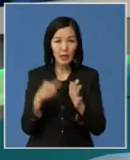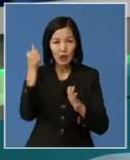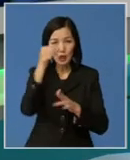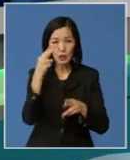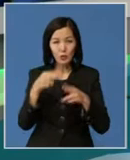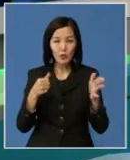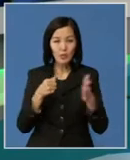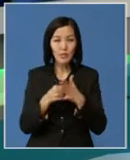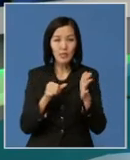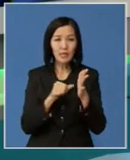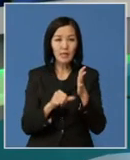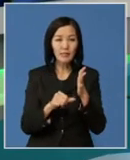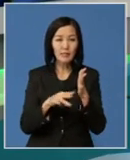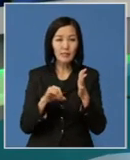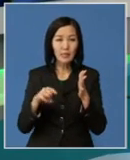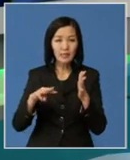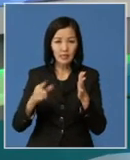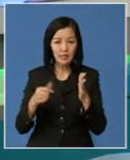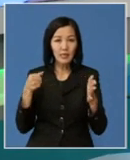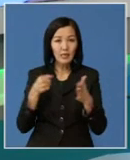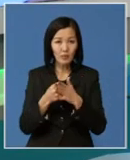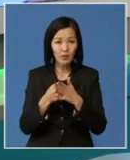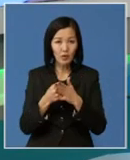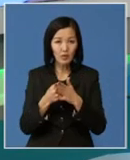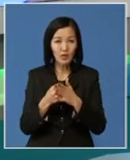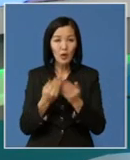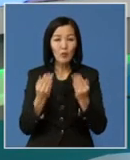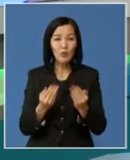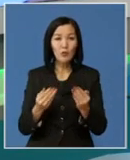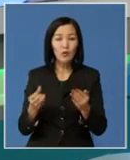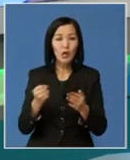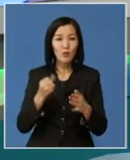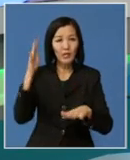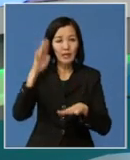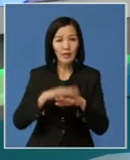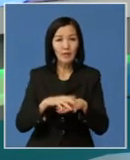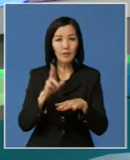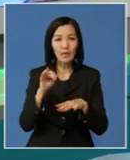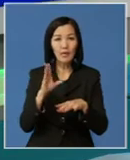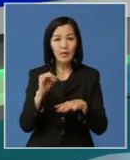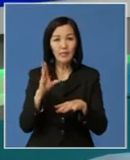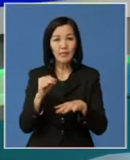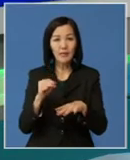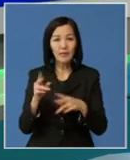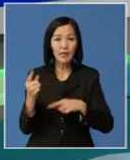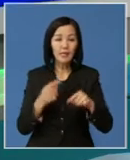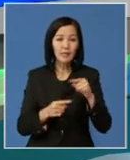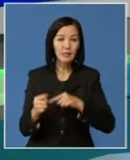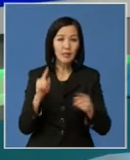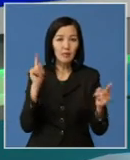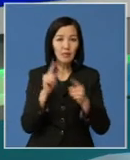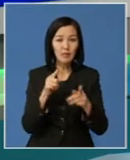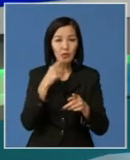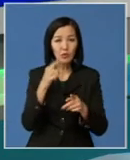соңына дейін бұл көрсеткіш 60 миллиард теңгеге жетпек. Бұл туралы аудан әкімі Бағдат Қарасаев аймақ кәсіпкерлерімен кездесуінде айтты.